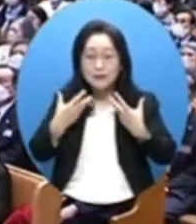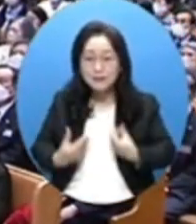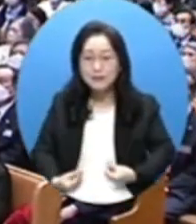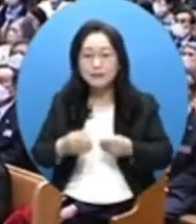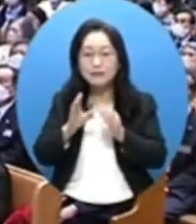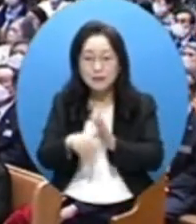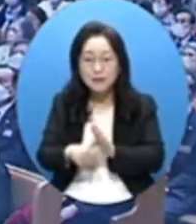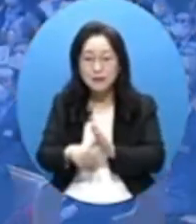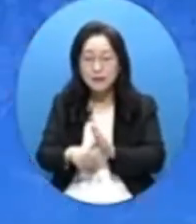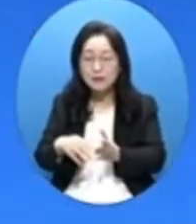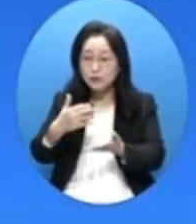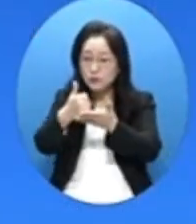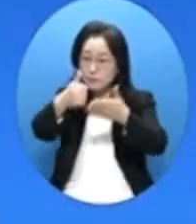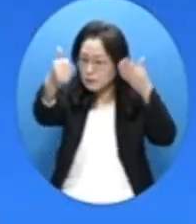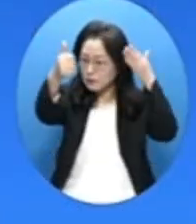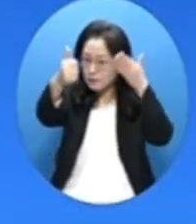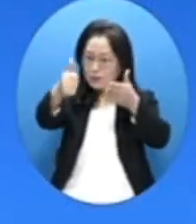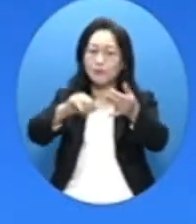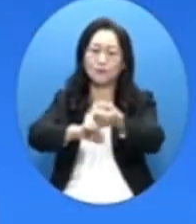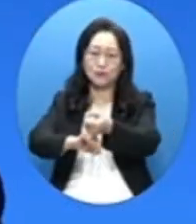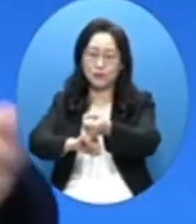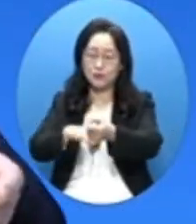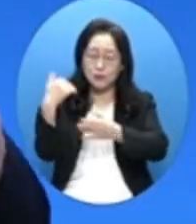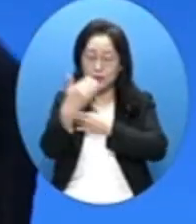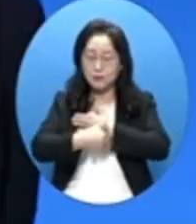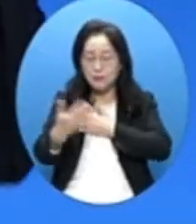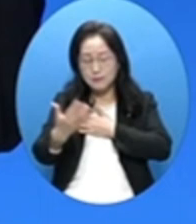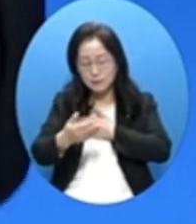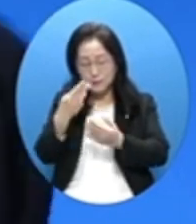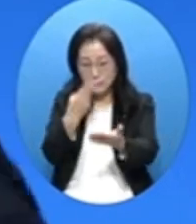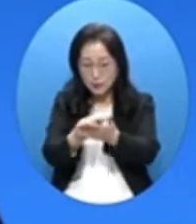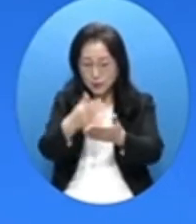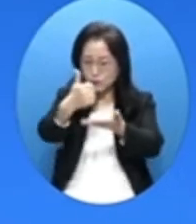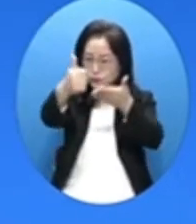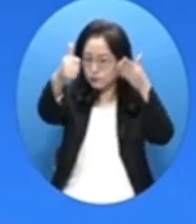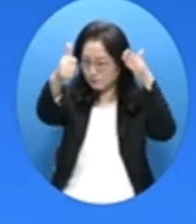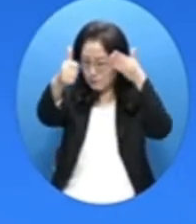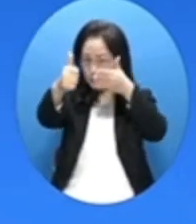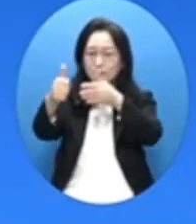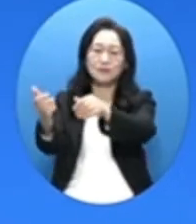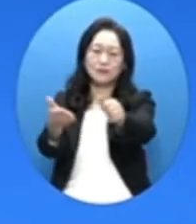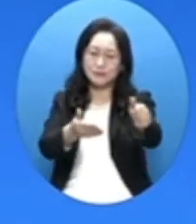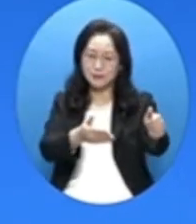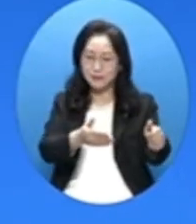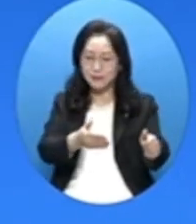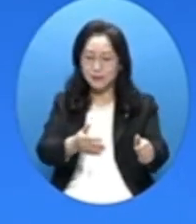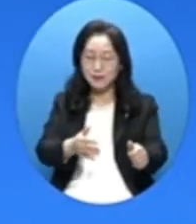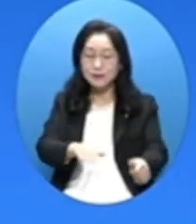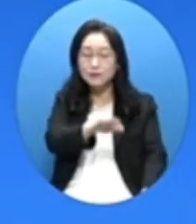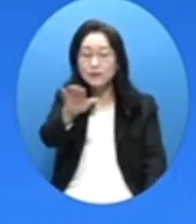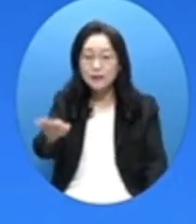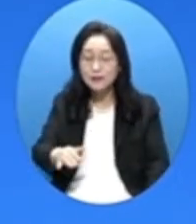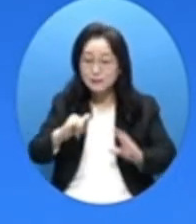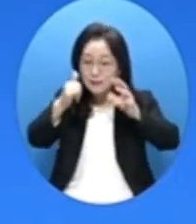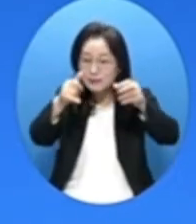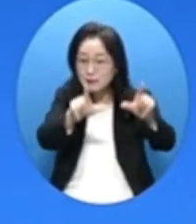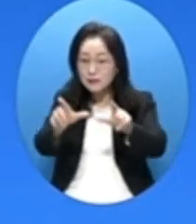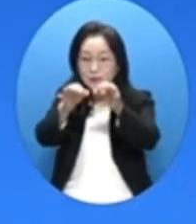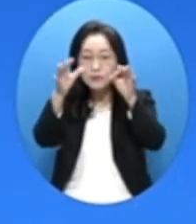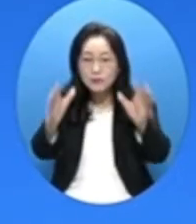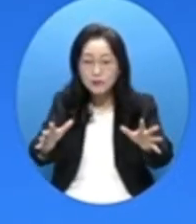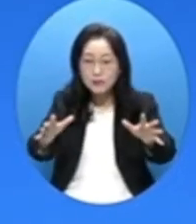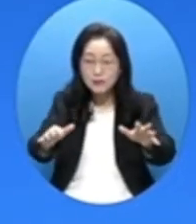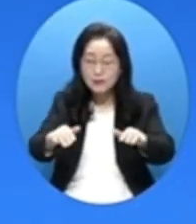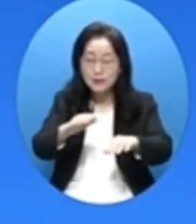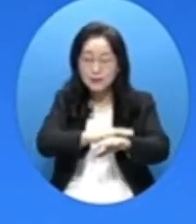절망했다가 주님을 바라볼 때입니다 몸이 아파 누웠을 때가 짐을 바라볼 때인 것입니다 우리가 이사 살아간 동안 늘